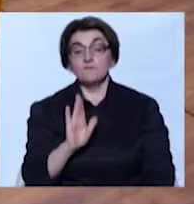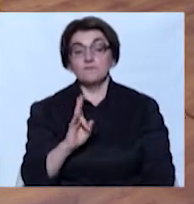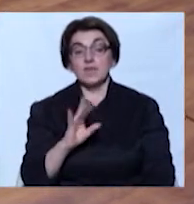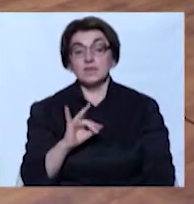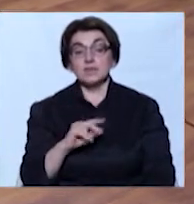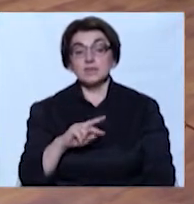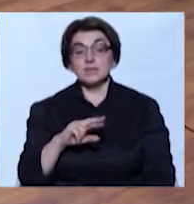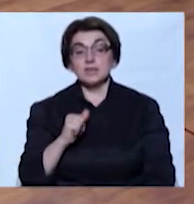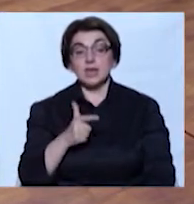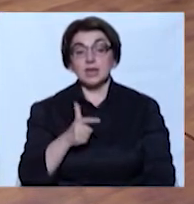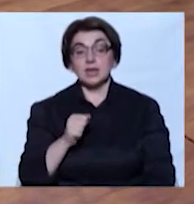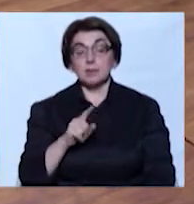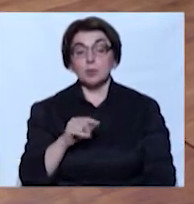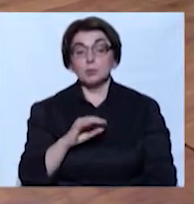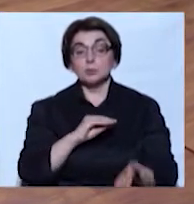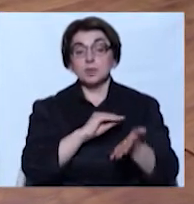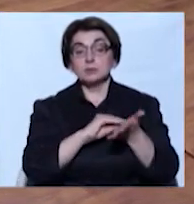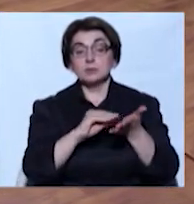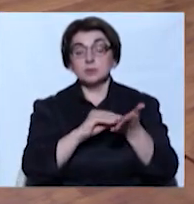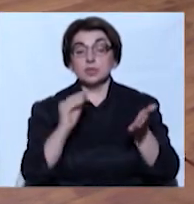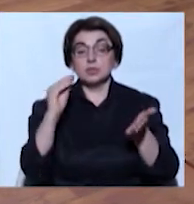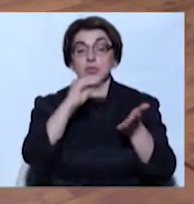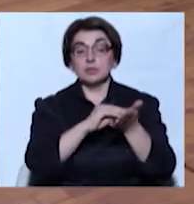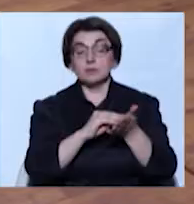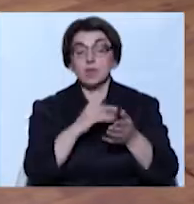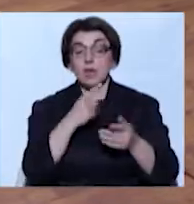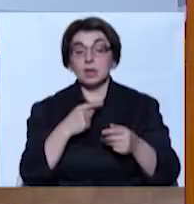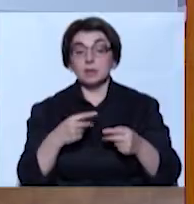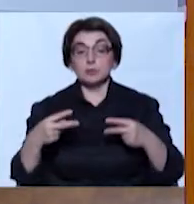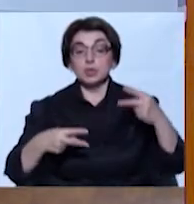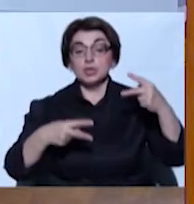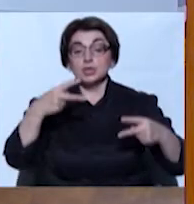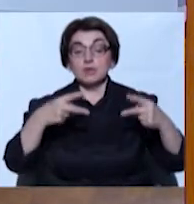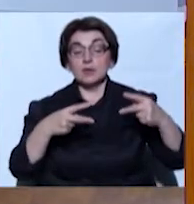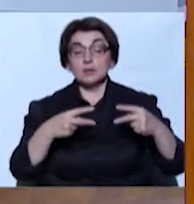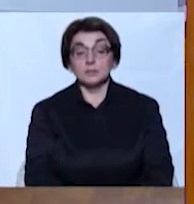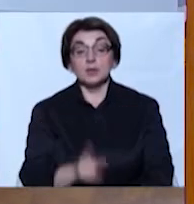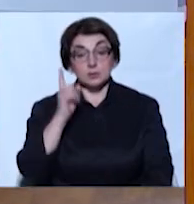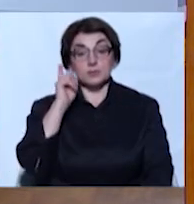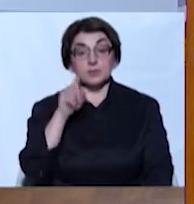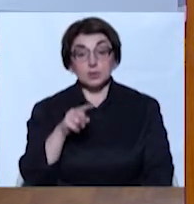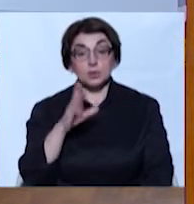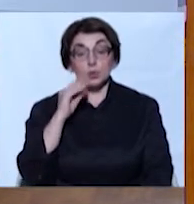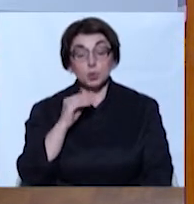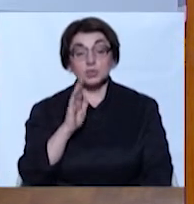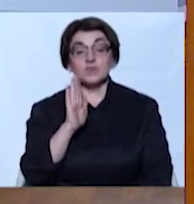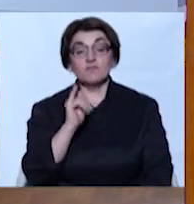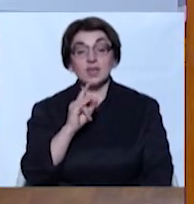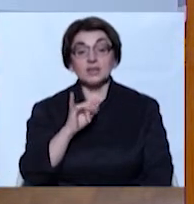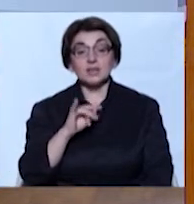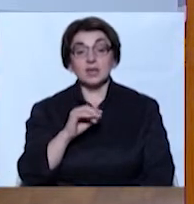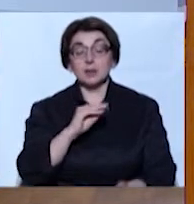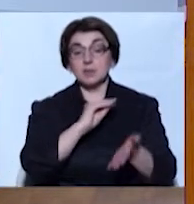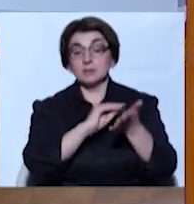შევავსოთ. მოდით შევადაროთ ფრინველები და ქვეწარმავლები. თქვენ იცით, რომ როდესაც ვენის დიაგრამას